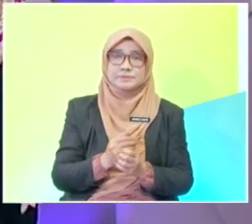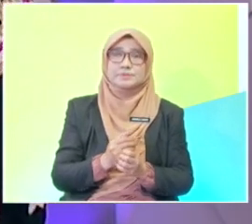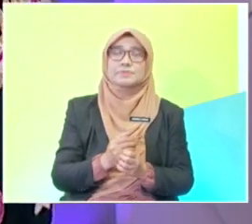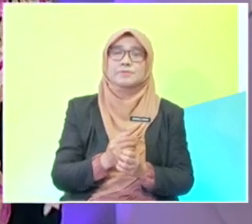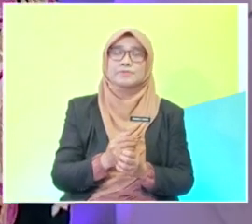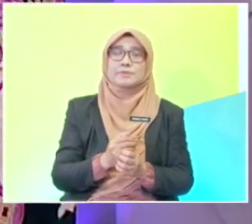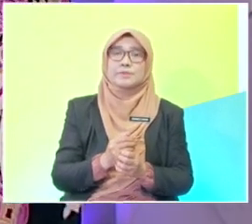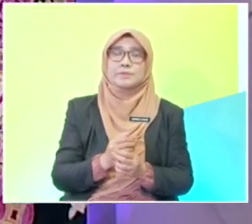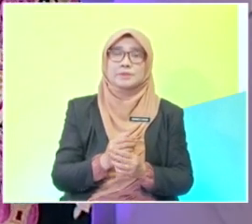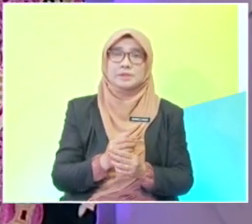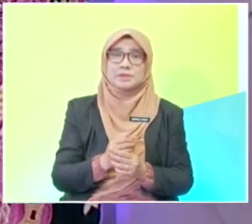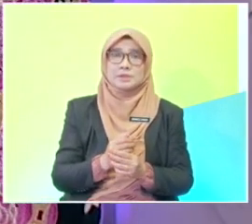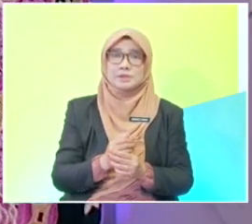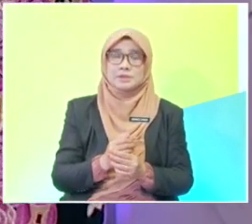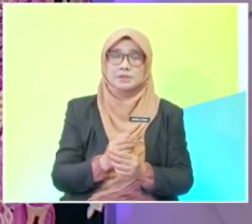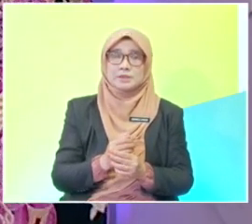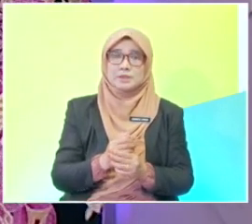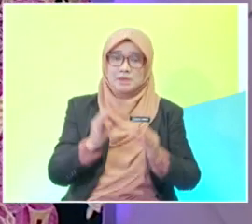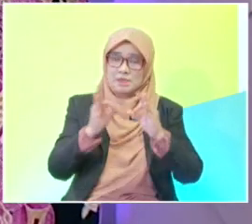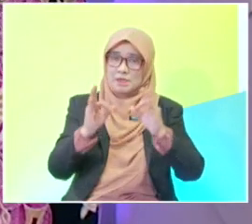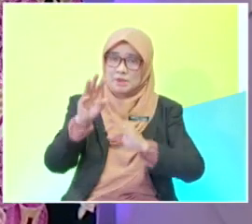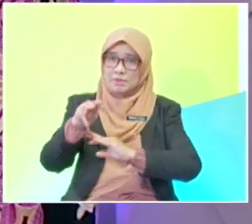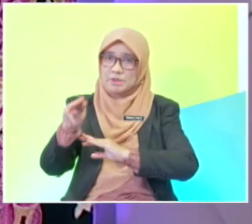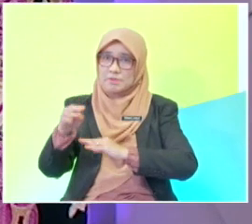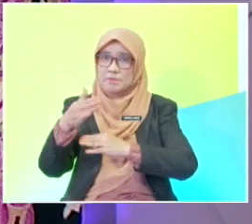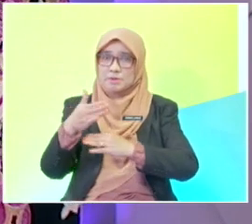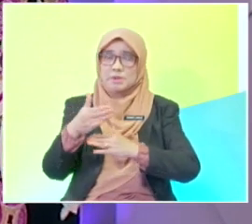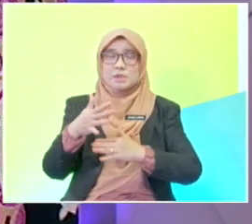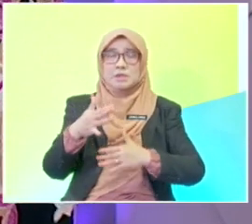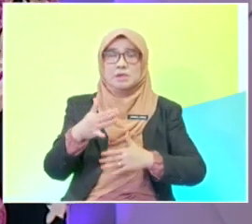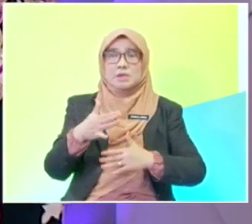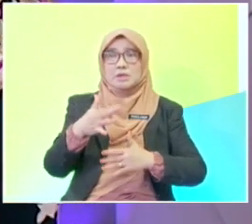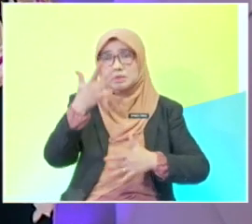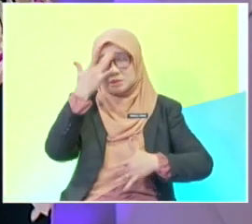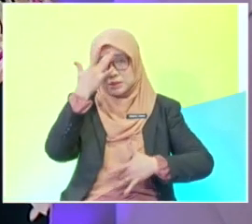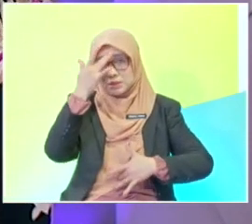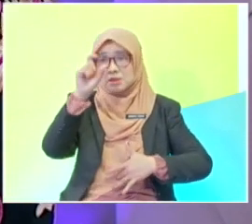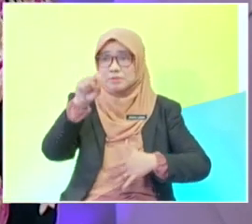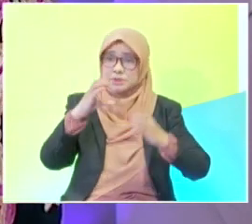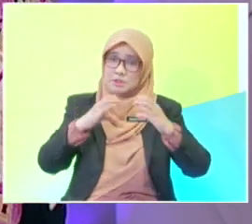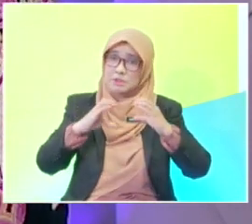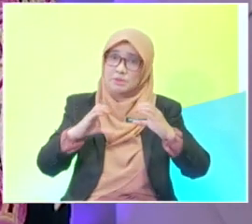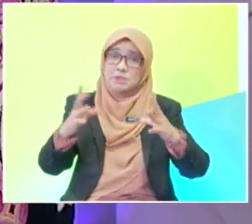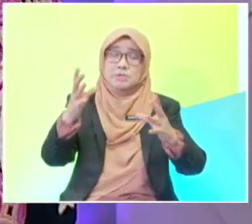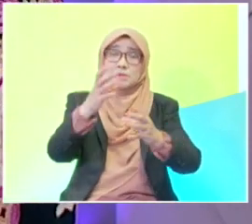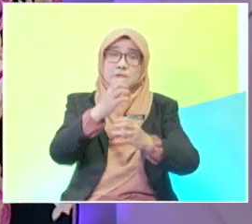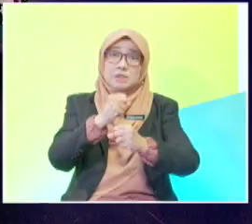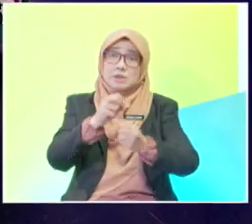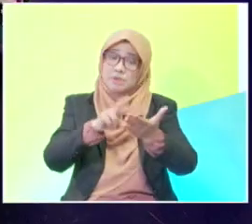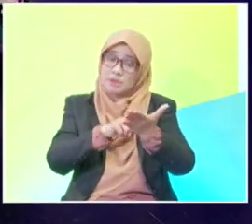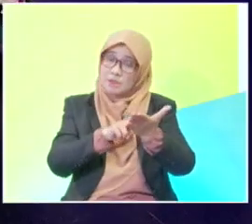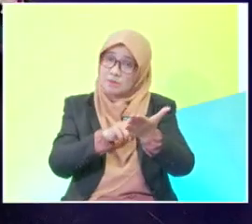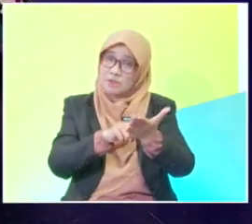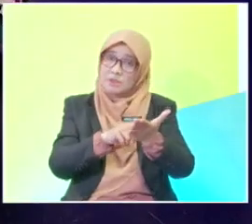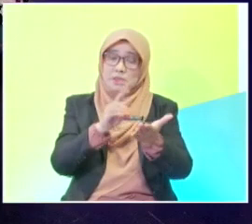sementara. Jadi kalau murid-murid di rumah rasa tak sihat, segeralah dapatkan rawatan, berjumpa dengan doktor. Saya setuju